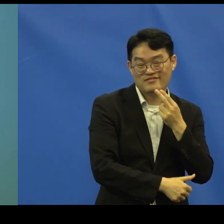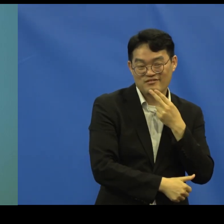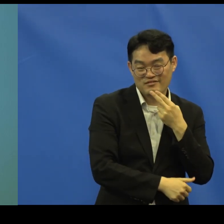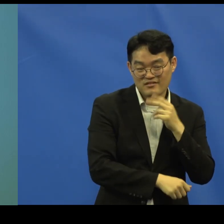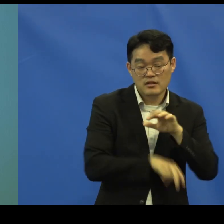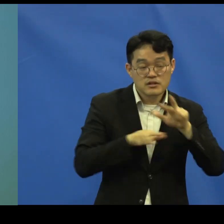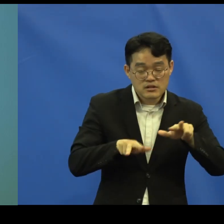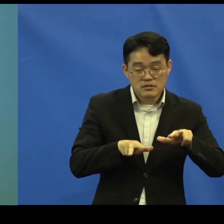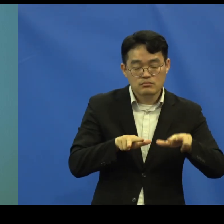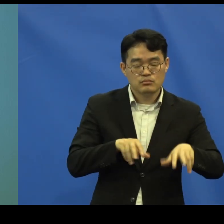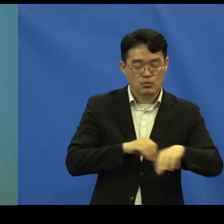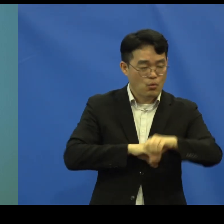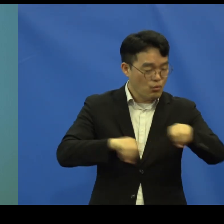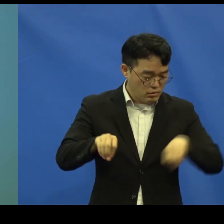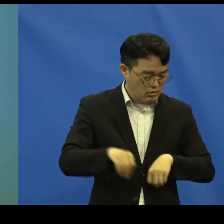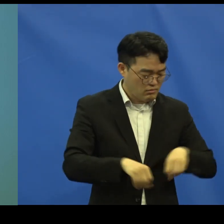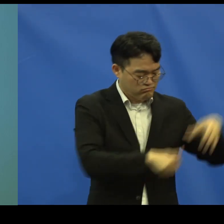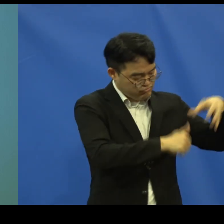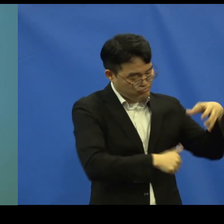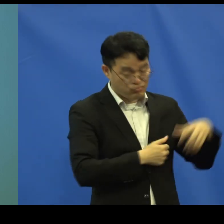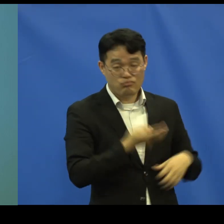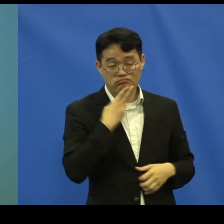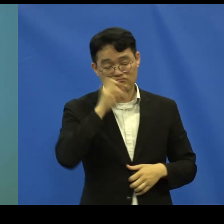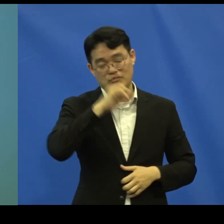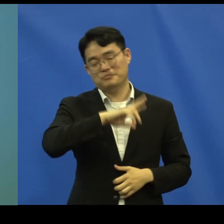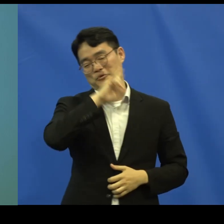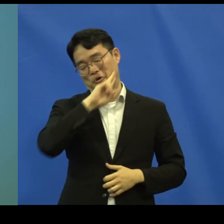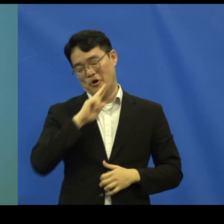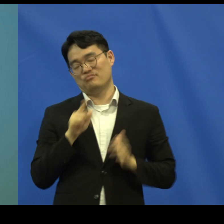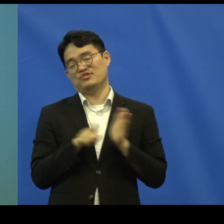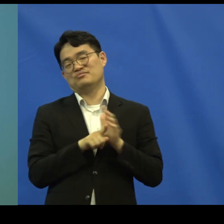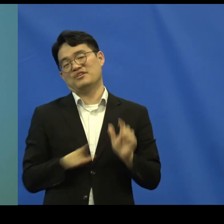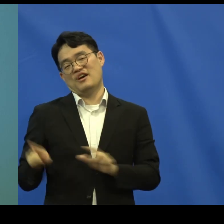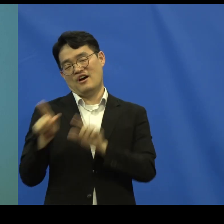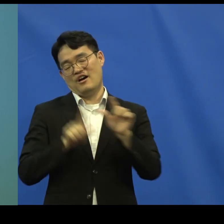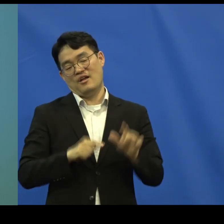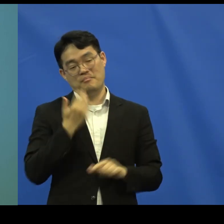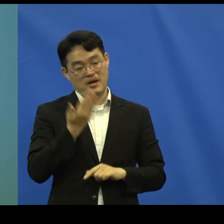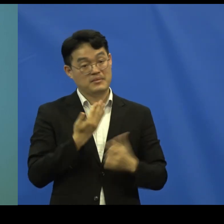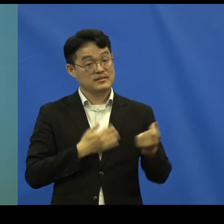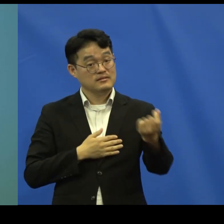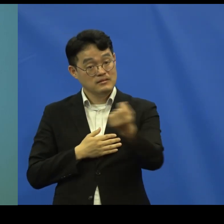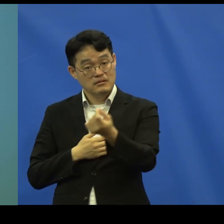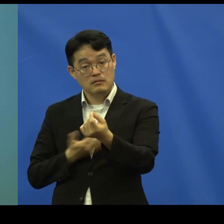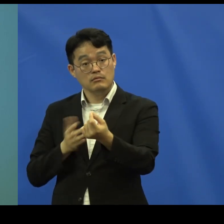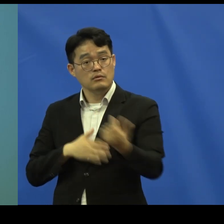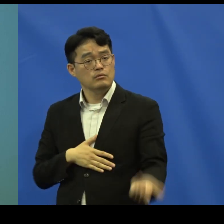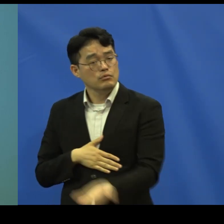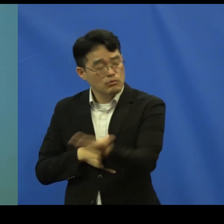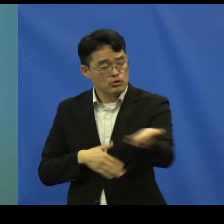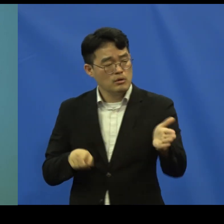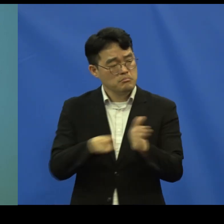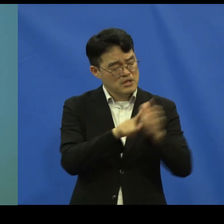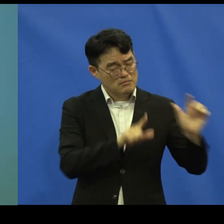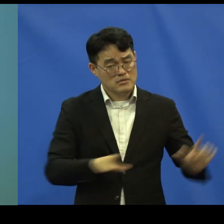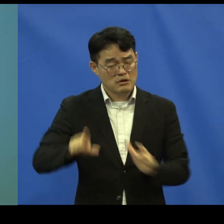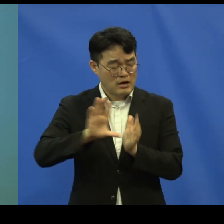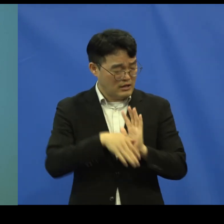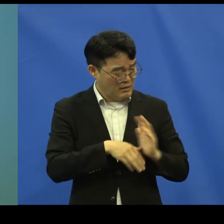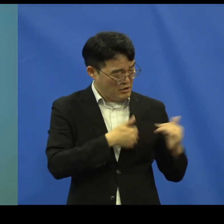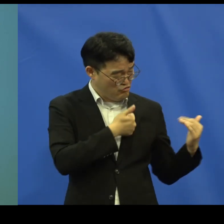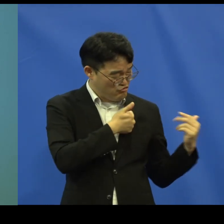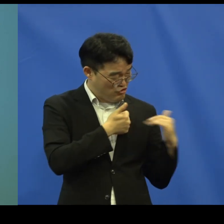훨씬 더 나은 환경이지만, 그럼에도 불구하고 이 시대의 믿음을 지키고 살아가는 일들이 결코 쉽지 않은 이 시대